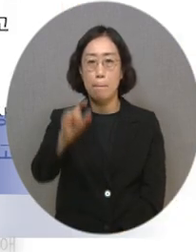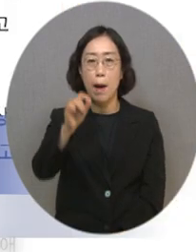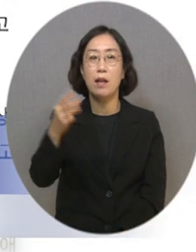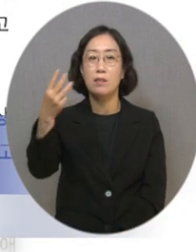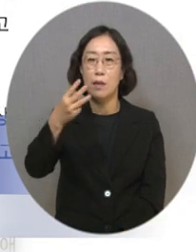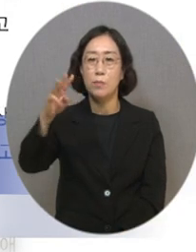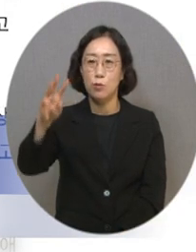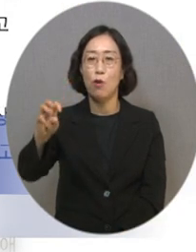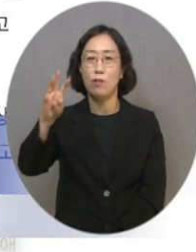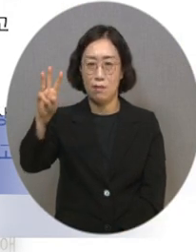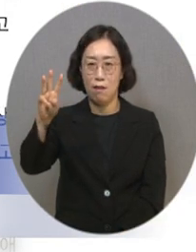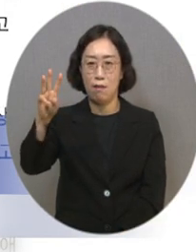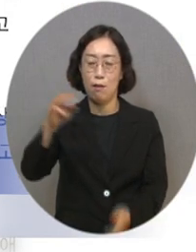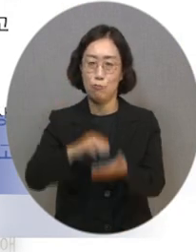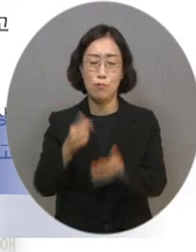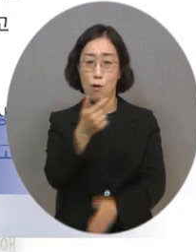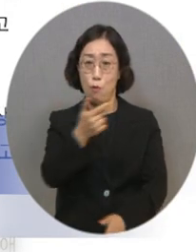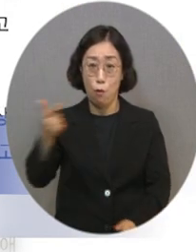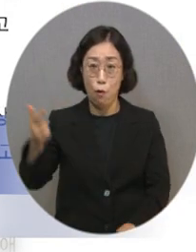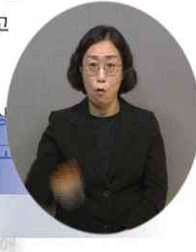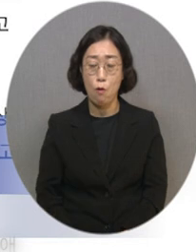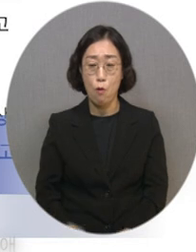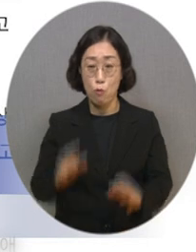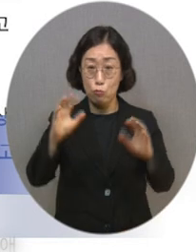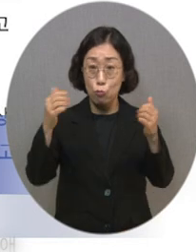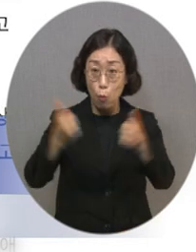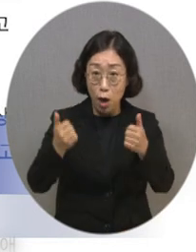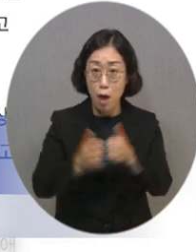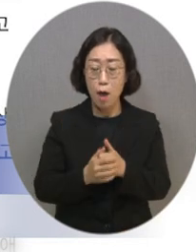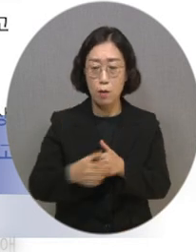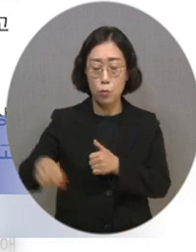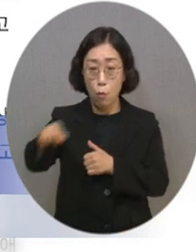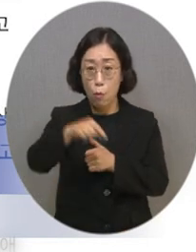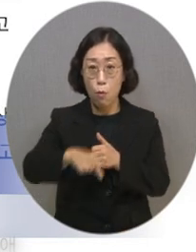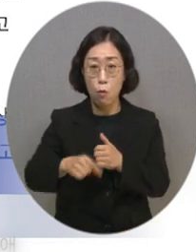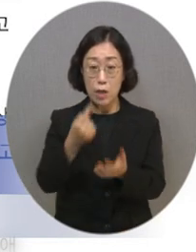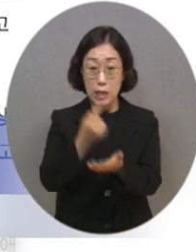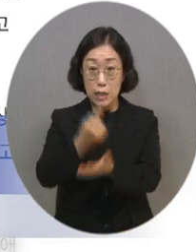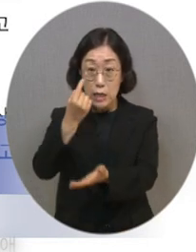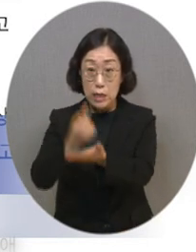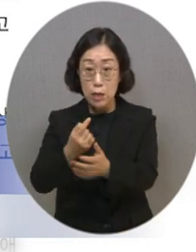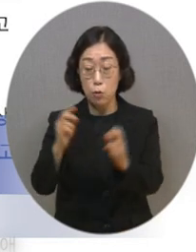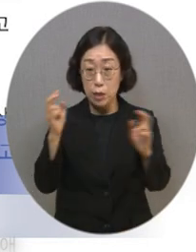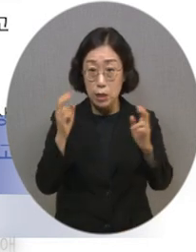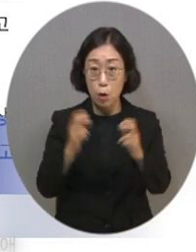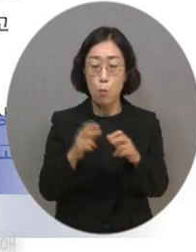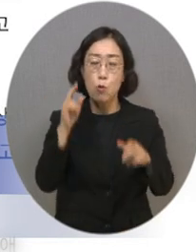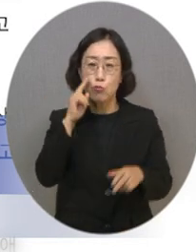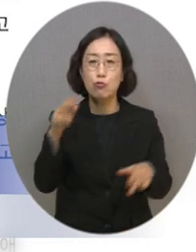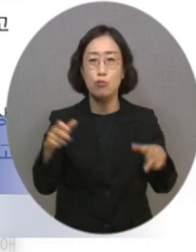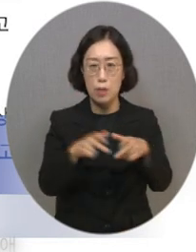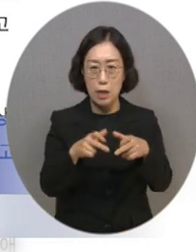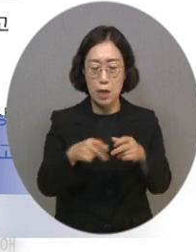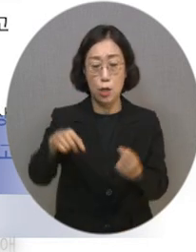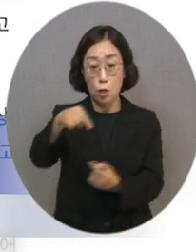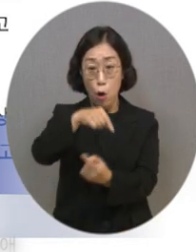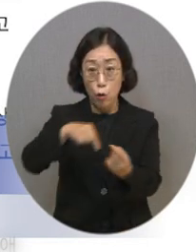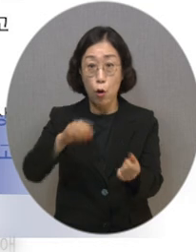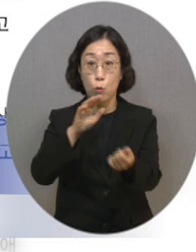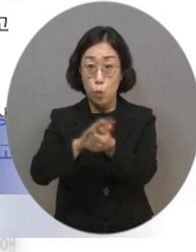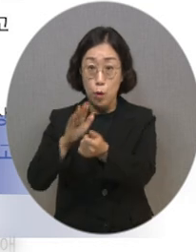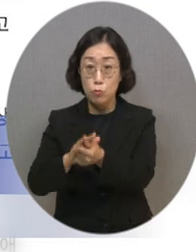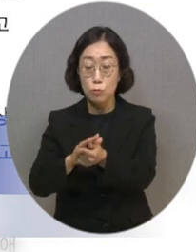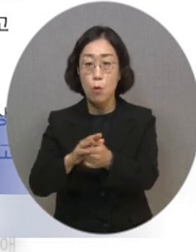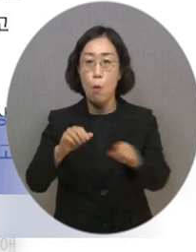이에 국회와 정부는 지난해 12월부터 근로자 없이 1인 기업을 운영하는이 중증장애인의 경영 활동을 지원하기